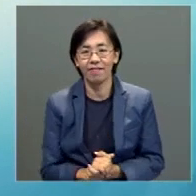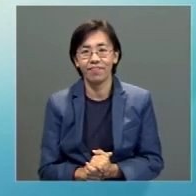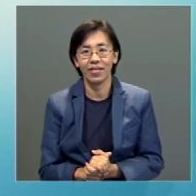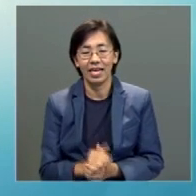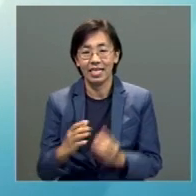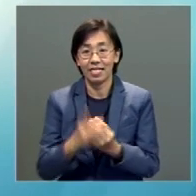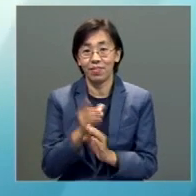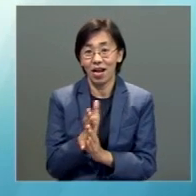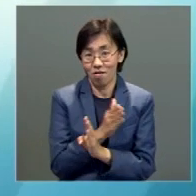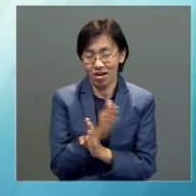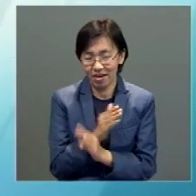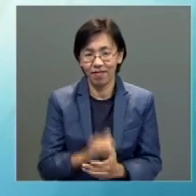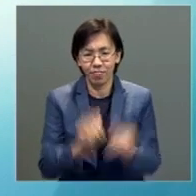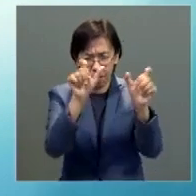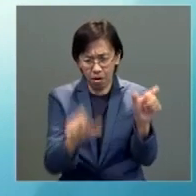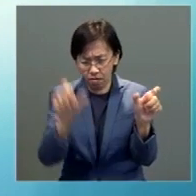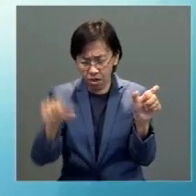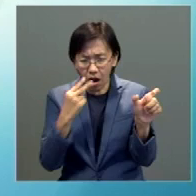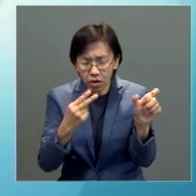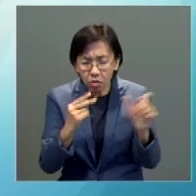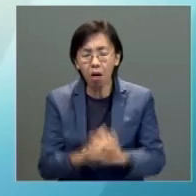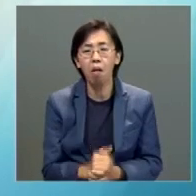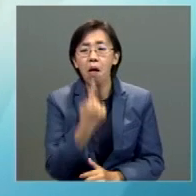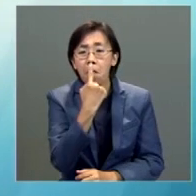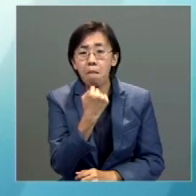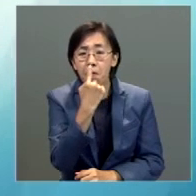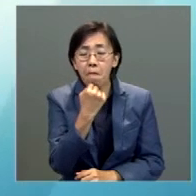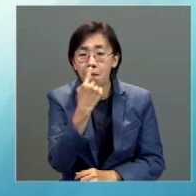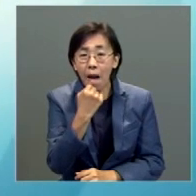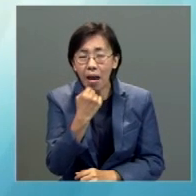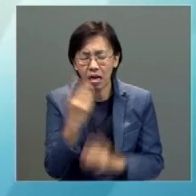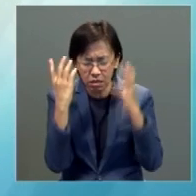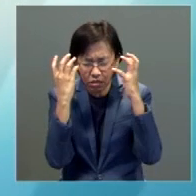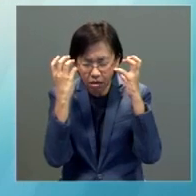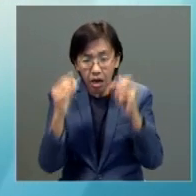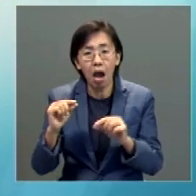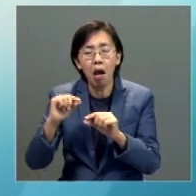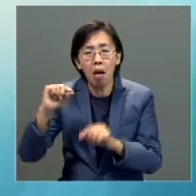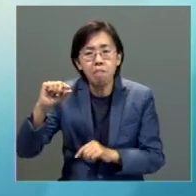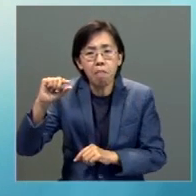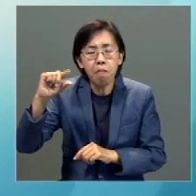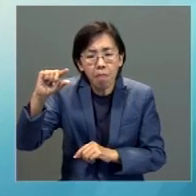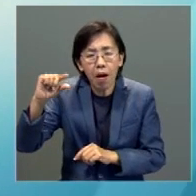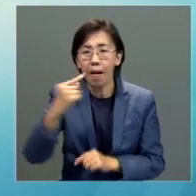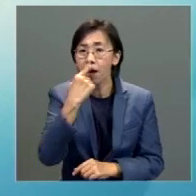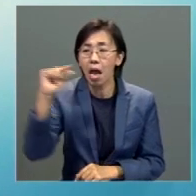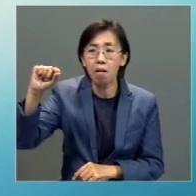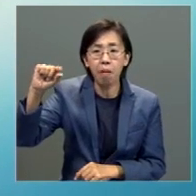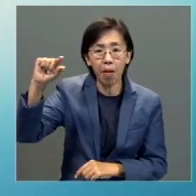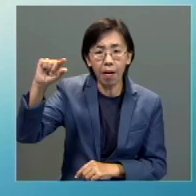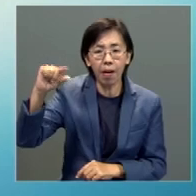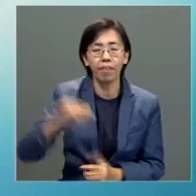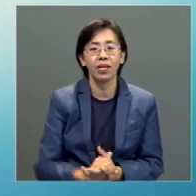ที่ผ่านมาก็พบว่าความสีแดงนะครับที่มีเครียดมากขึ้นก็เพิ่มขึ้นนะครับเมื่อบวกร